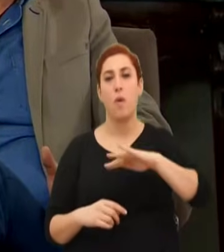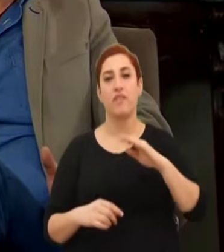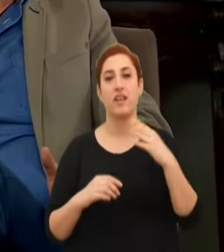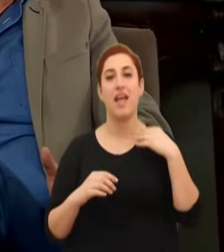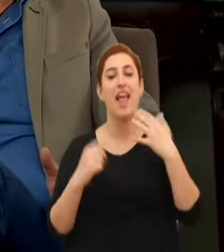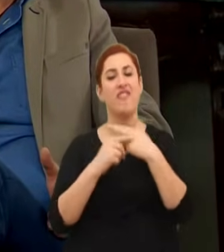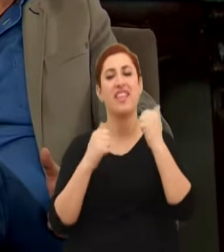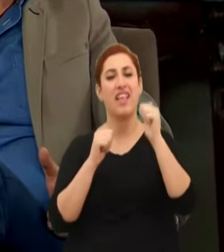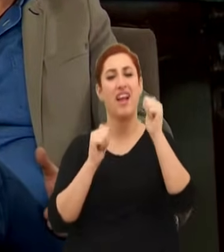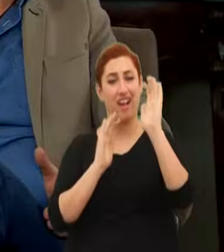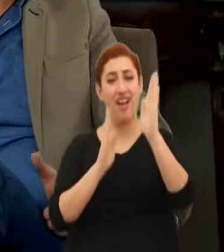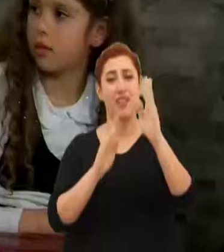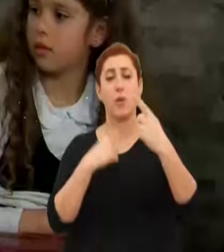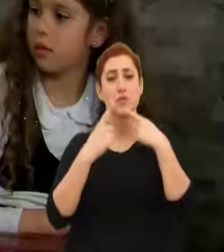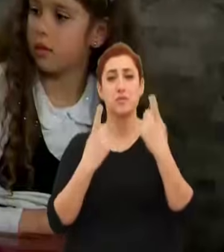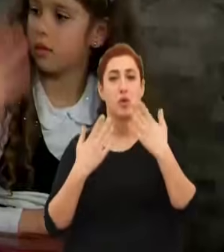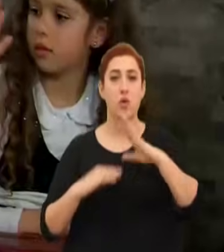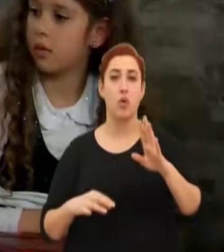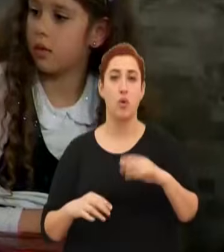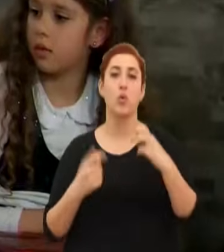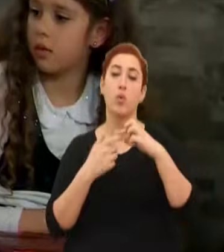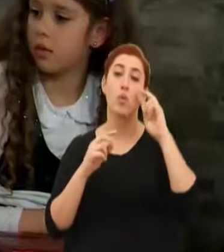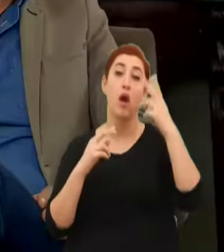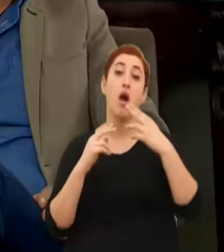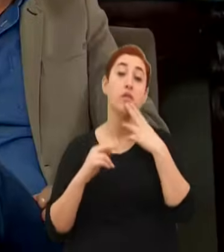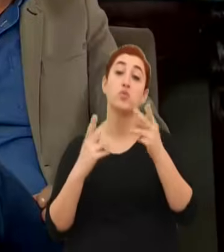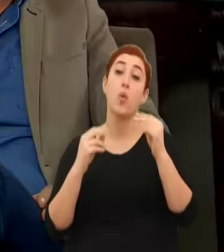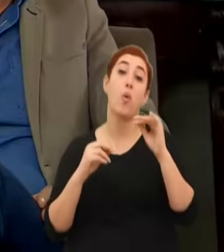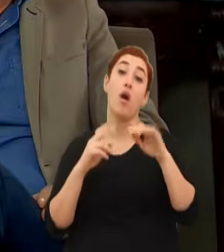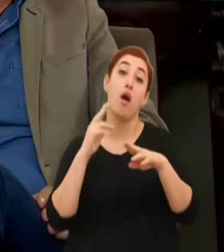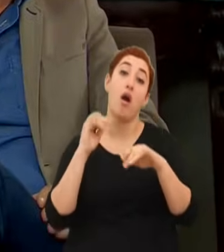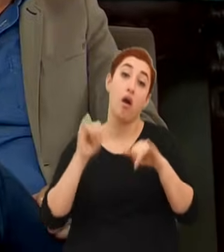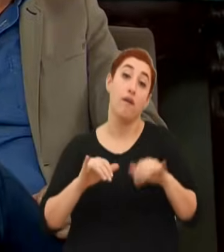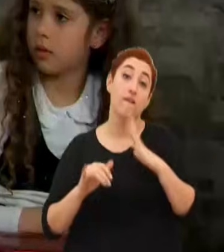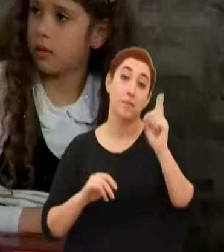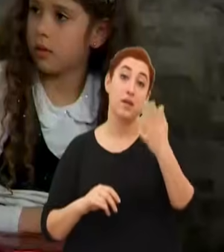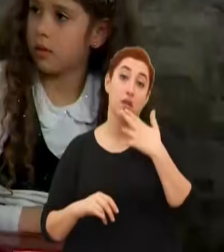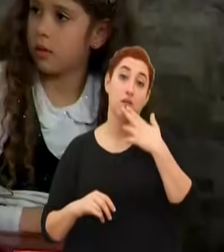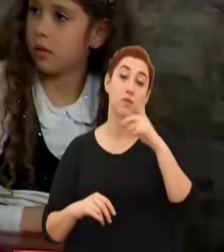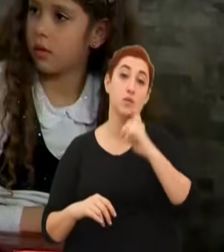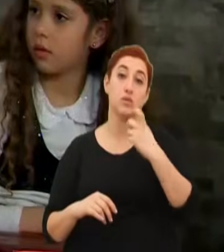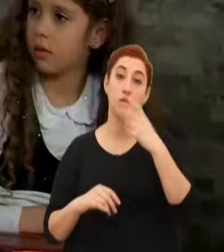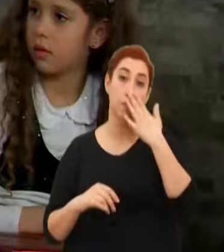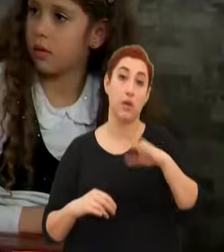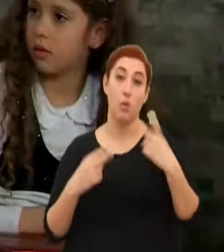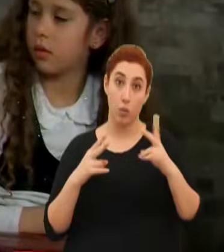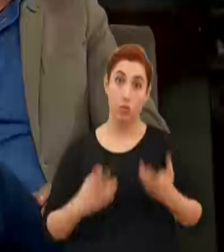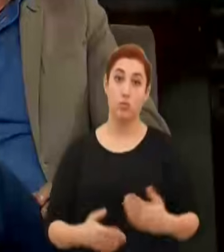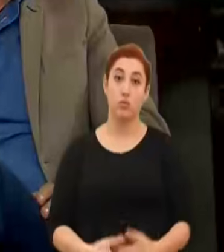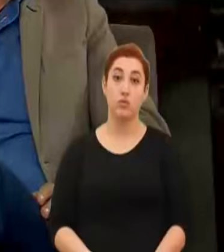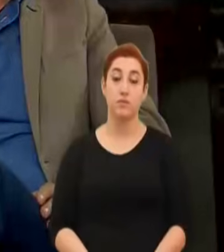sonra. Evlenene kadar konuşacak hiçbir şey yok. Rüya Hanım çok haklı. Yani bir kadın 100 yıl bekletilir mi